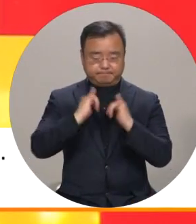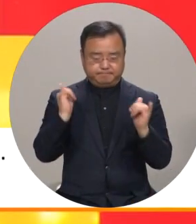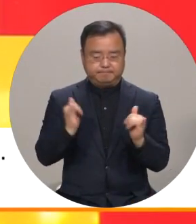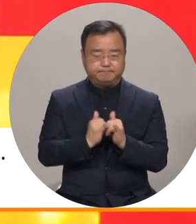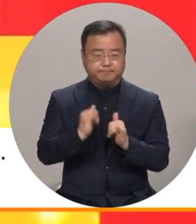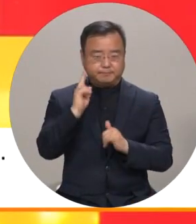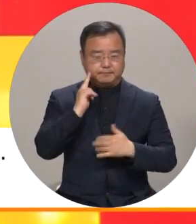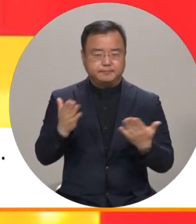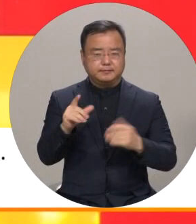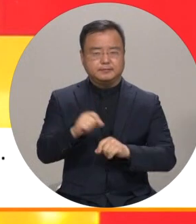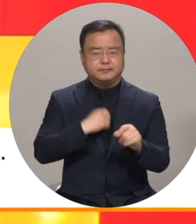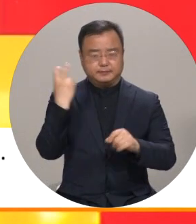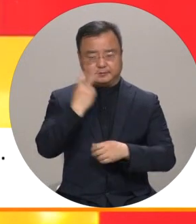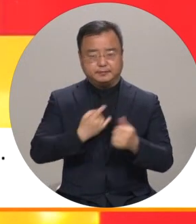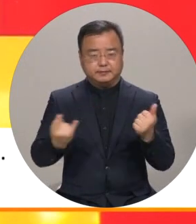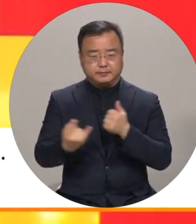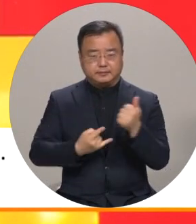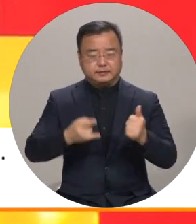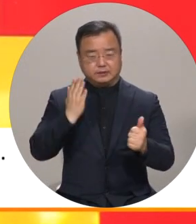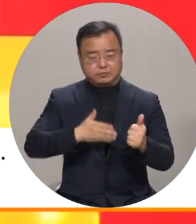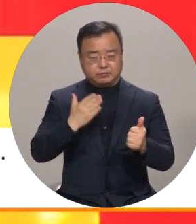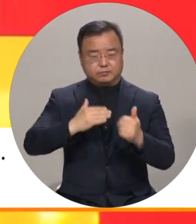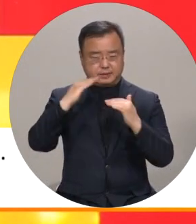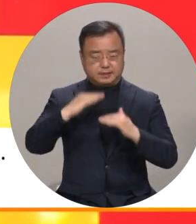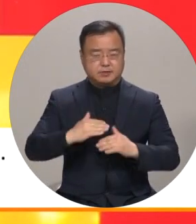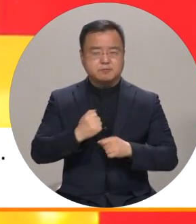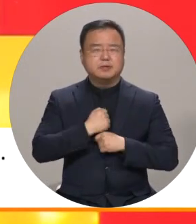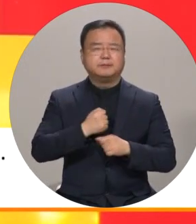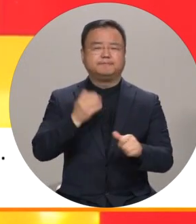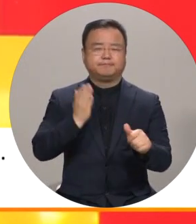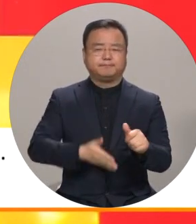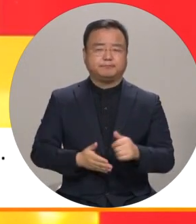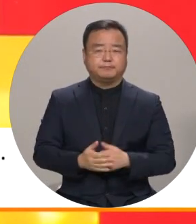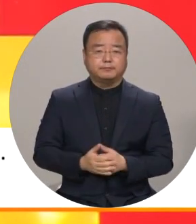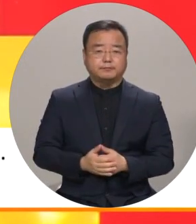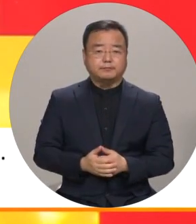참사 특별조사위원회의 권고사항을 이행하십시오.